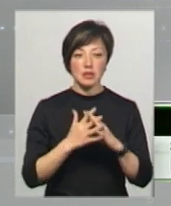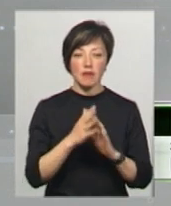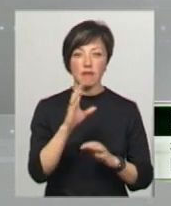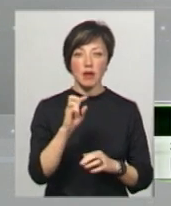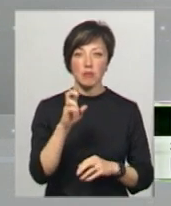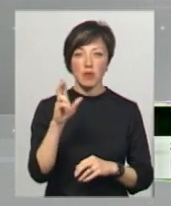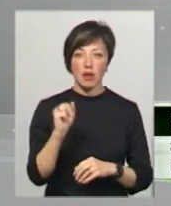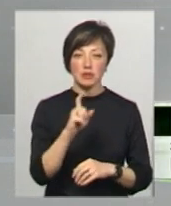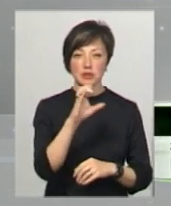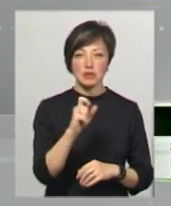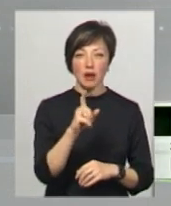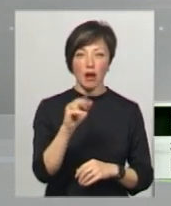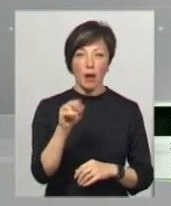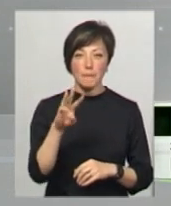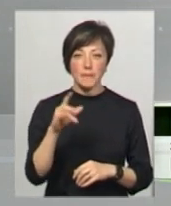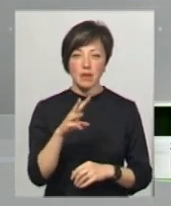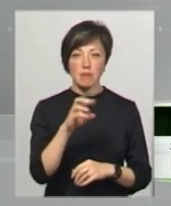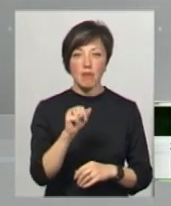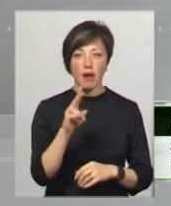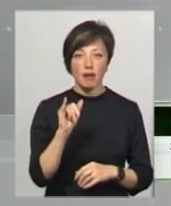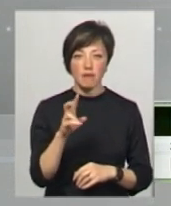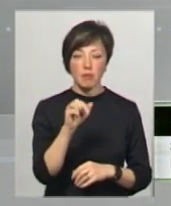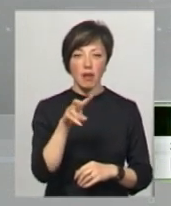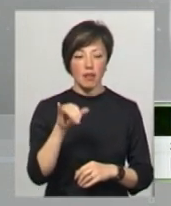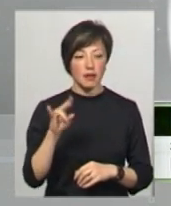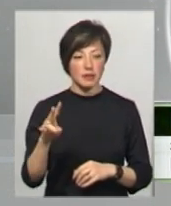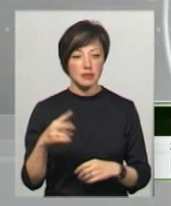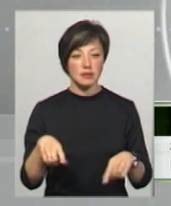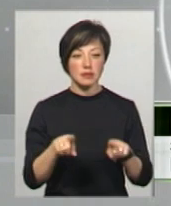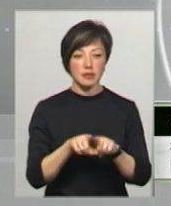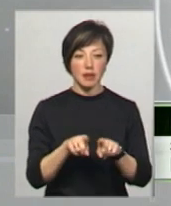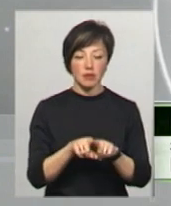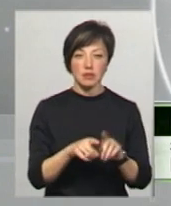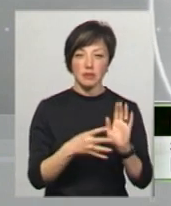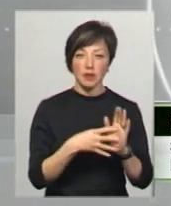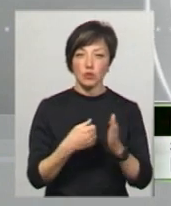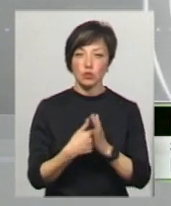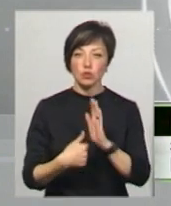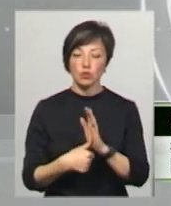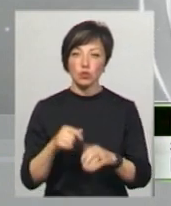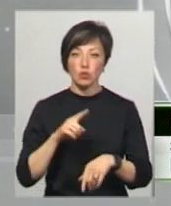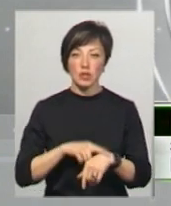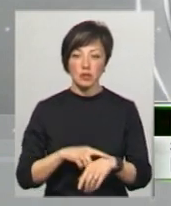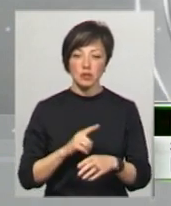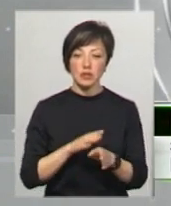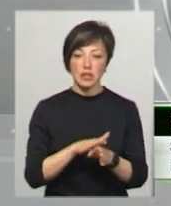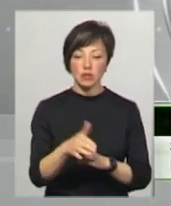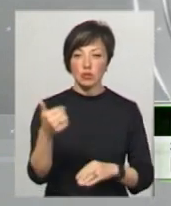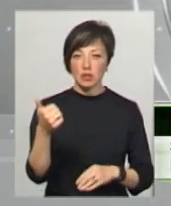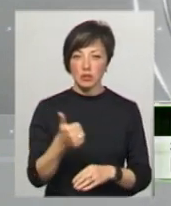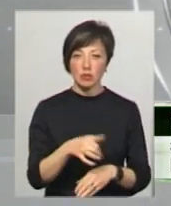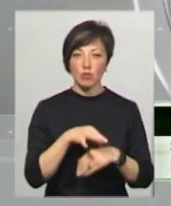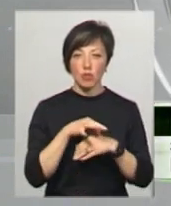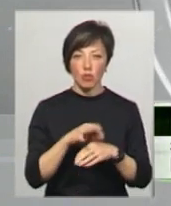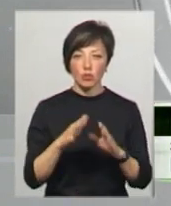Вербка, Сахкамінь, Гуменці, Маків, Балин. Також по схемі з 9 до 6 години цілу неділю будуть